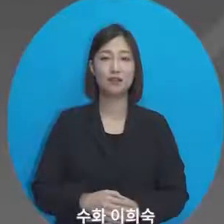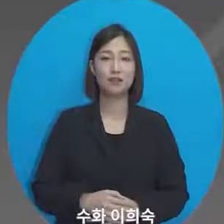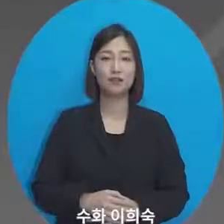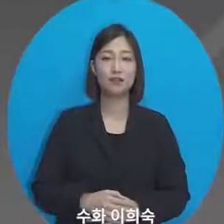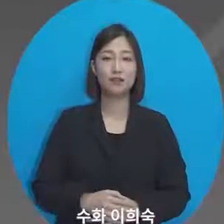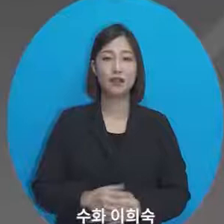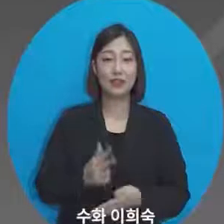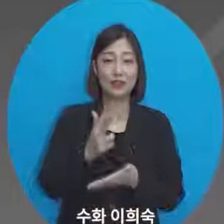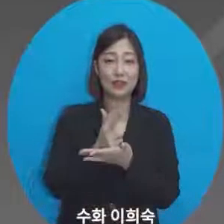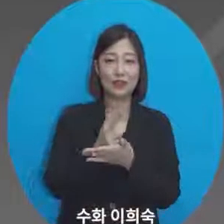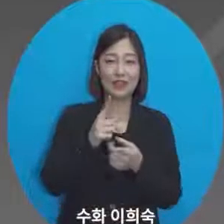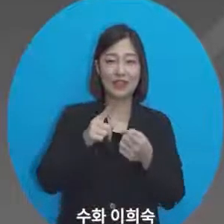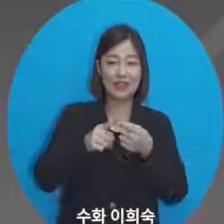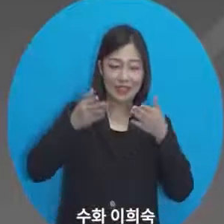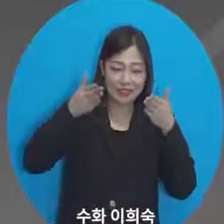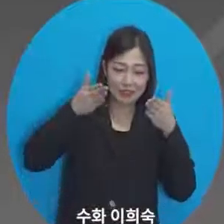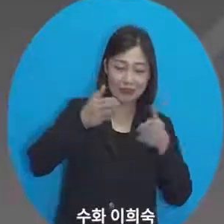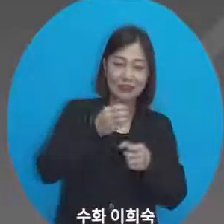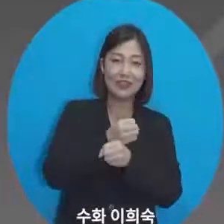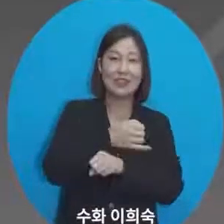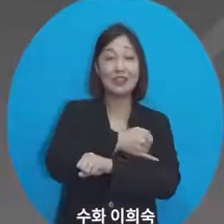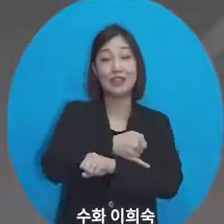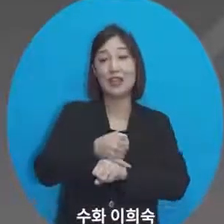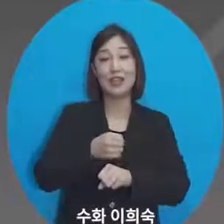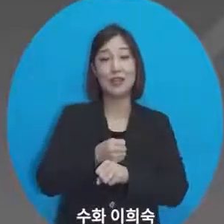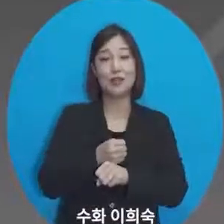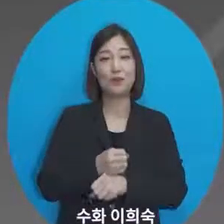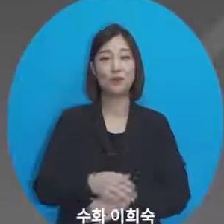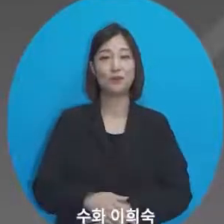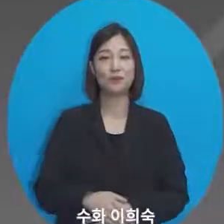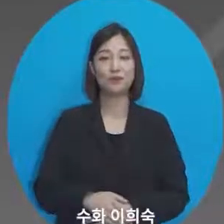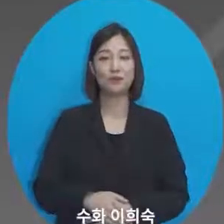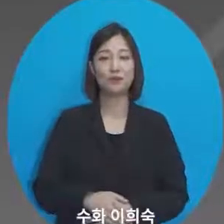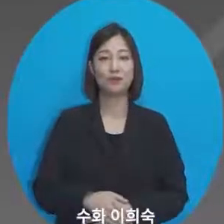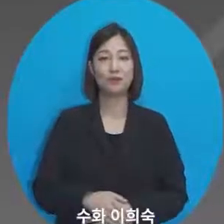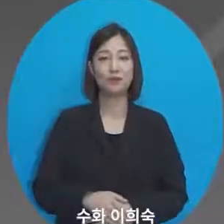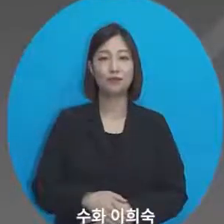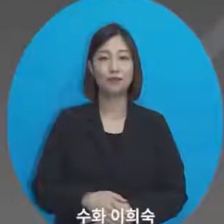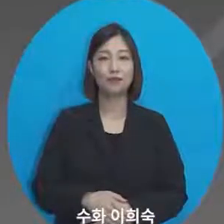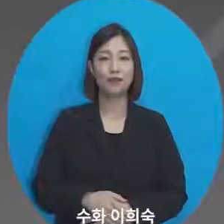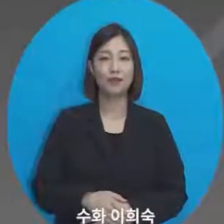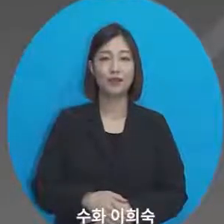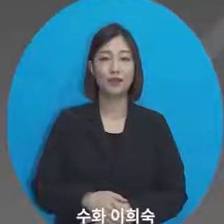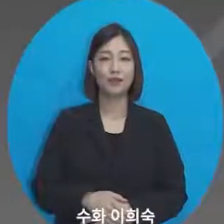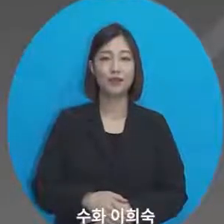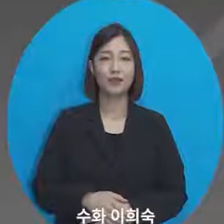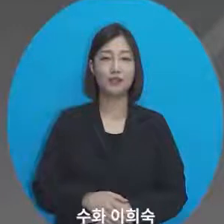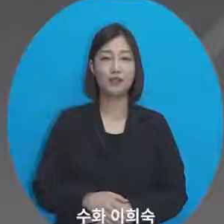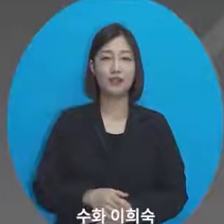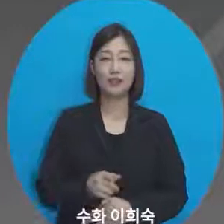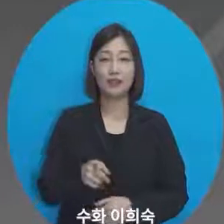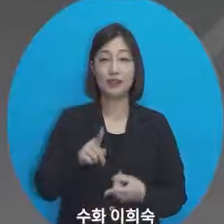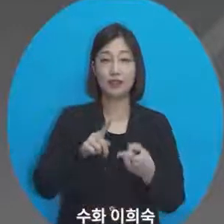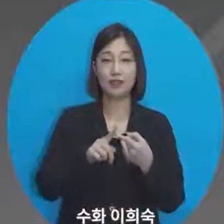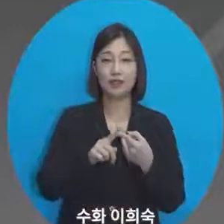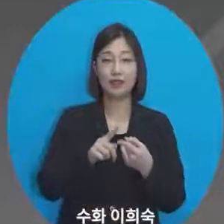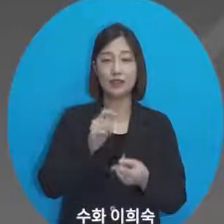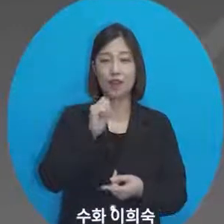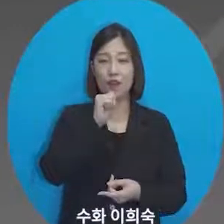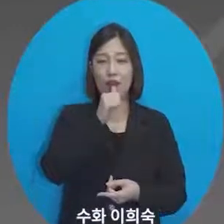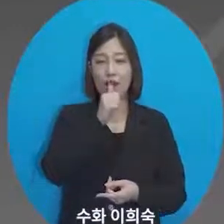집중을 시켰습니다. 그리고 이 집중된 공간에서 최대한 안내를